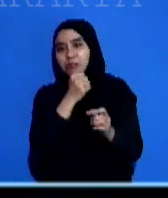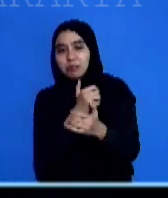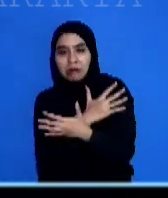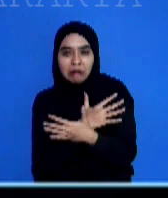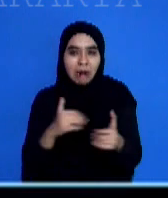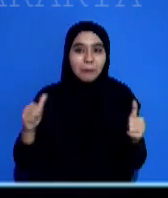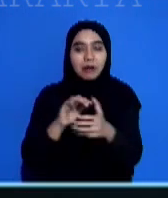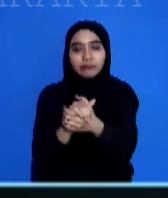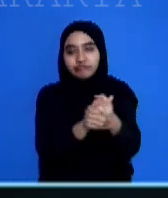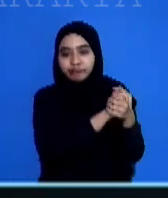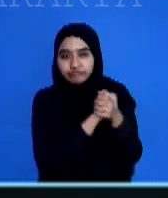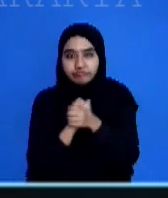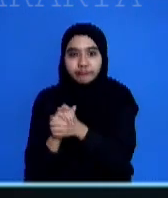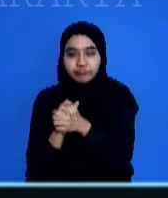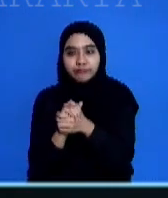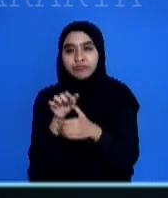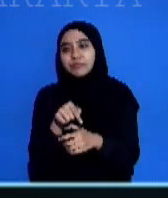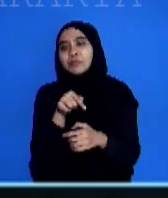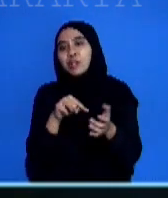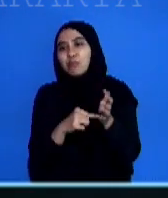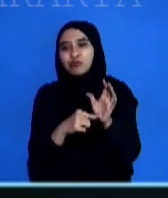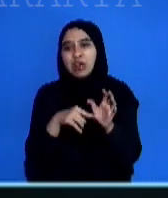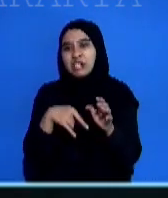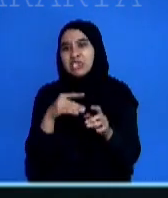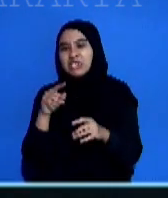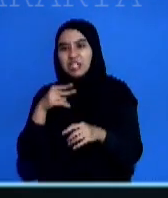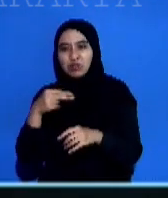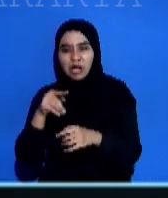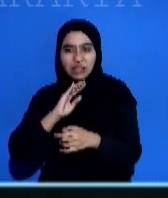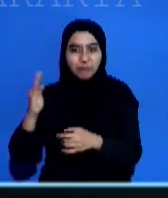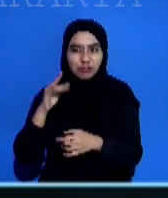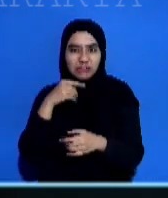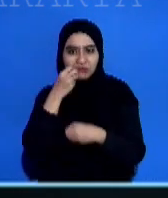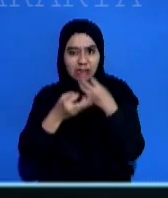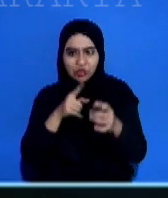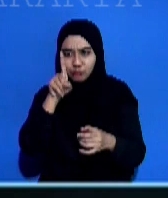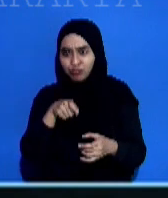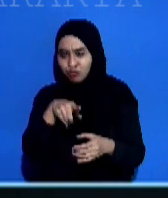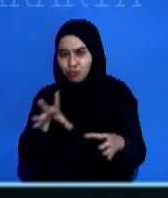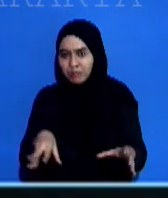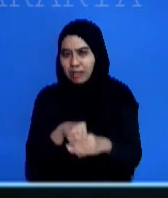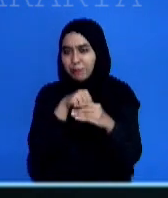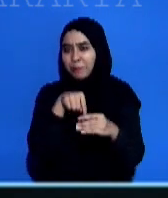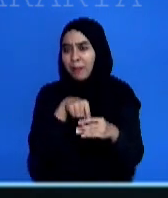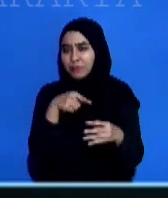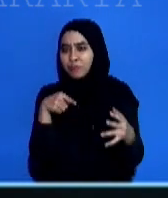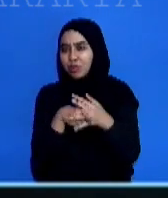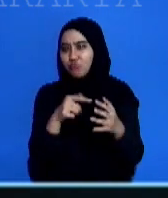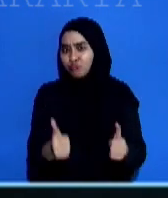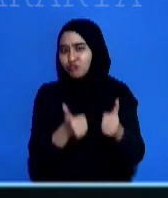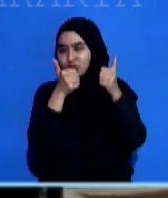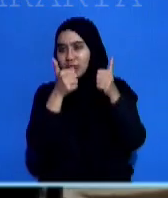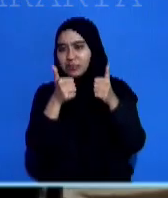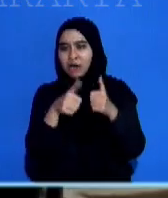damai mahasiswa Indonesia timur merasa perlu bersuara untuk ikut ambil bagian menyukseskan keberlangsungan hajat demokrasi